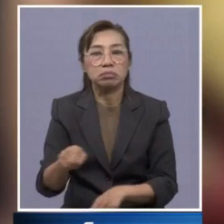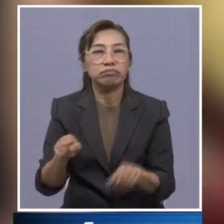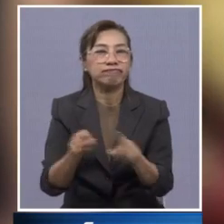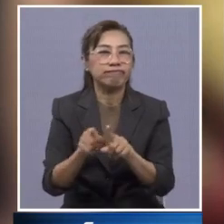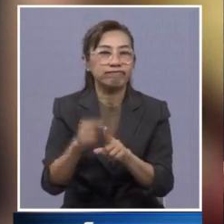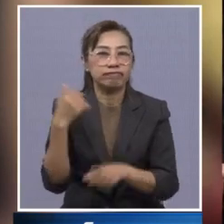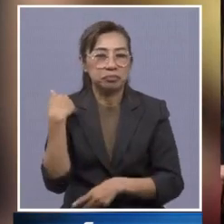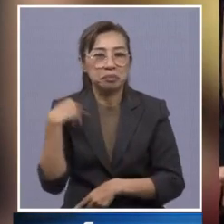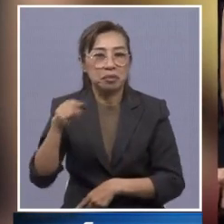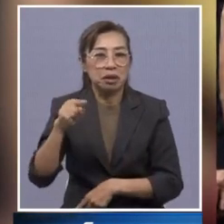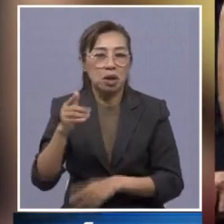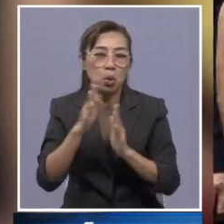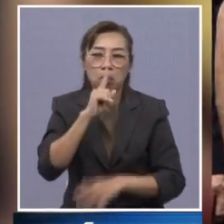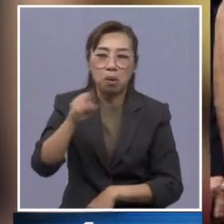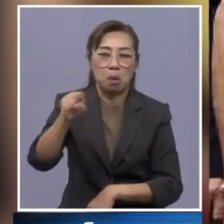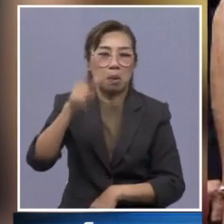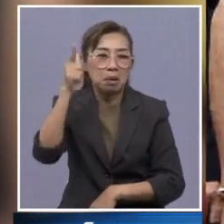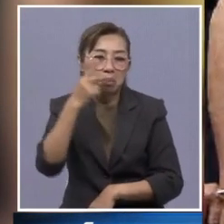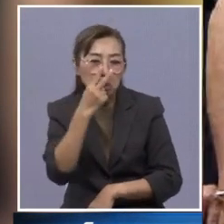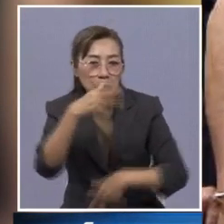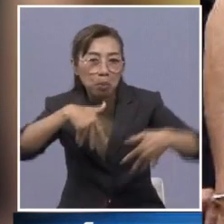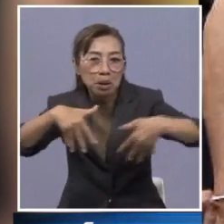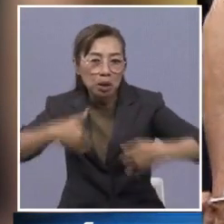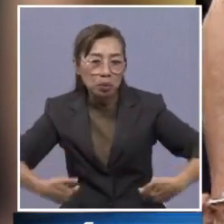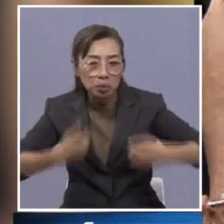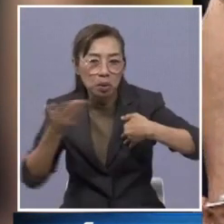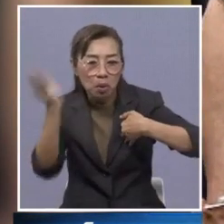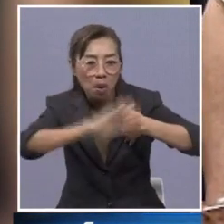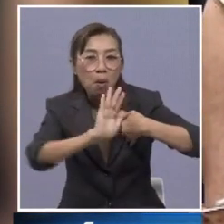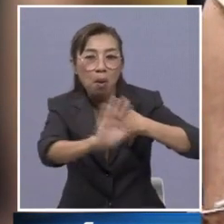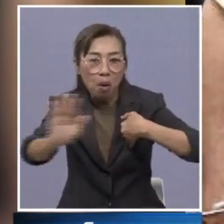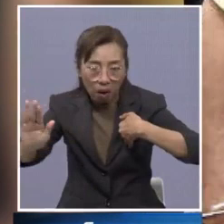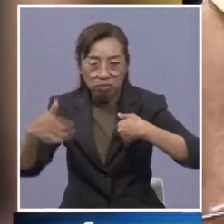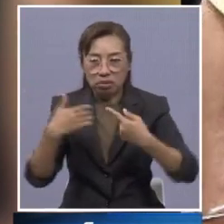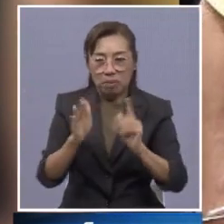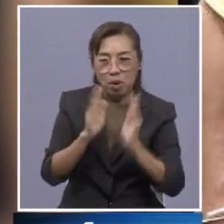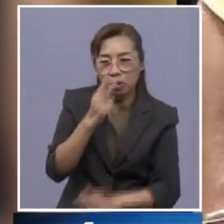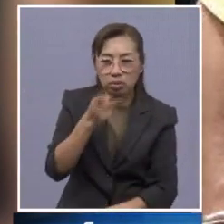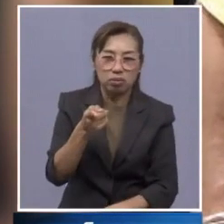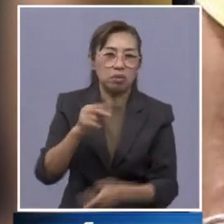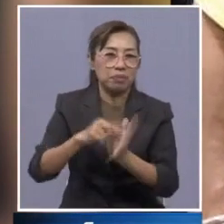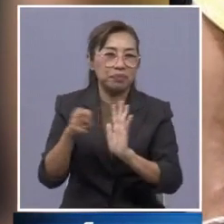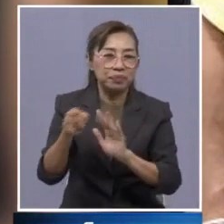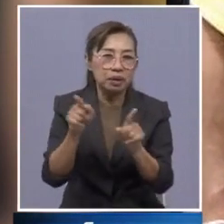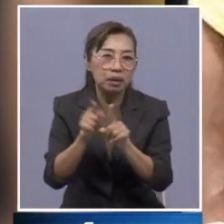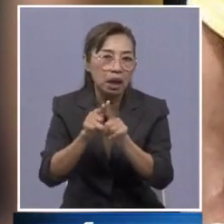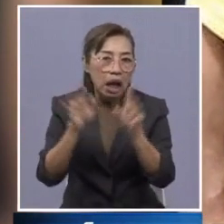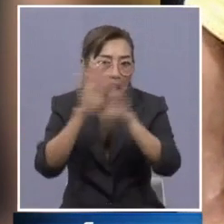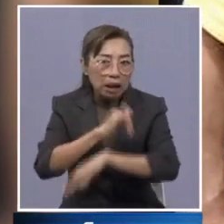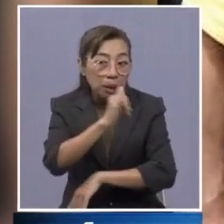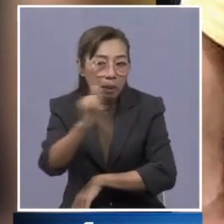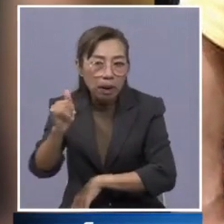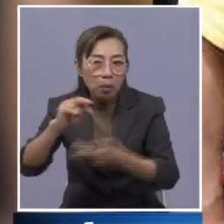มีการออกมาพูดว่าเป็นการลงไปดูชีวิตความเป็นอยู่นั้นเนี่ยแต่ฝ่ายการเมืองหลายฝ่ายก็มองว่าจุดนี้มันเป็นจุดที่สามารถไป